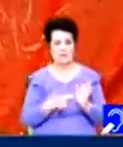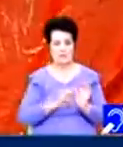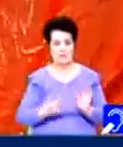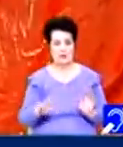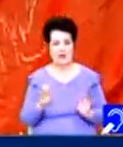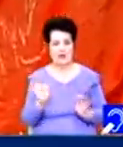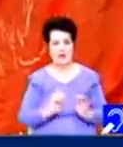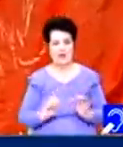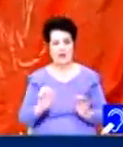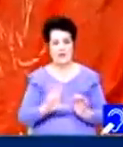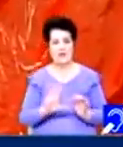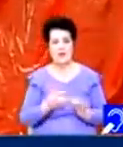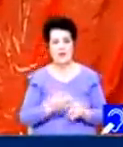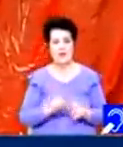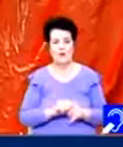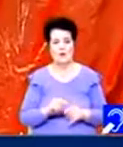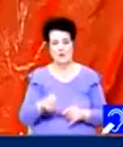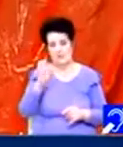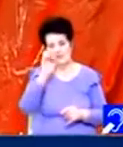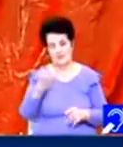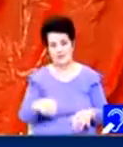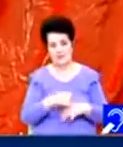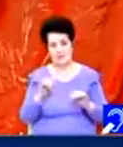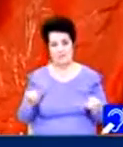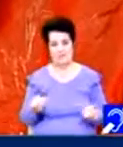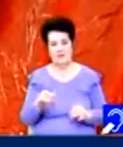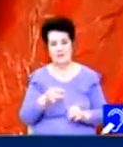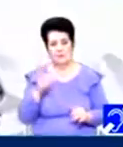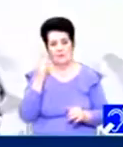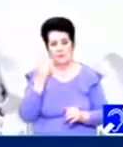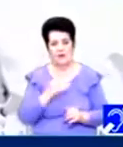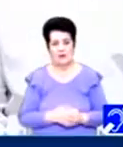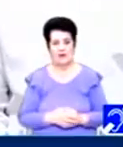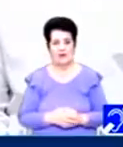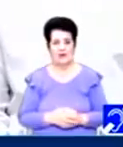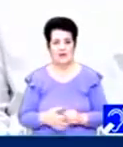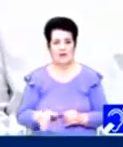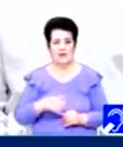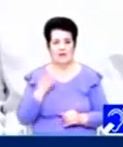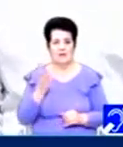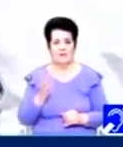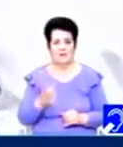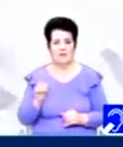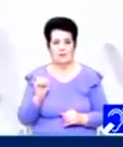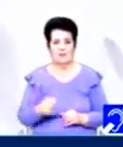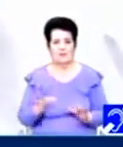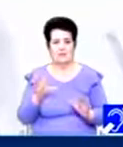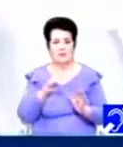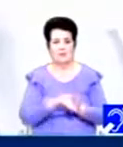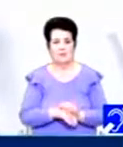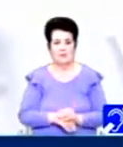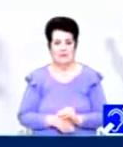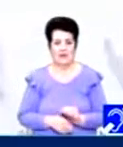milioane de euro, ce prevede dezvoltarea satelor din Republica Moldova. Bugetul respectiv a fost folosit pentru